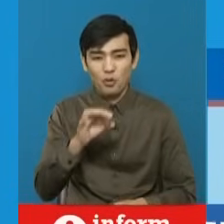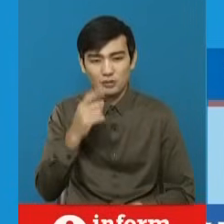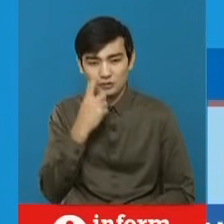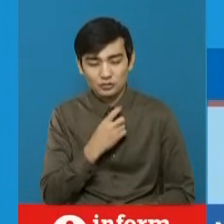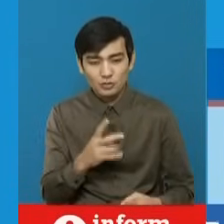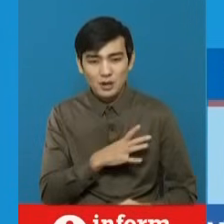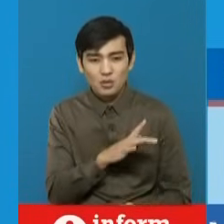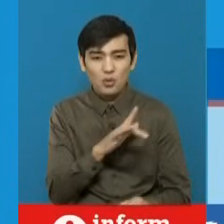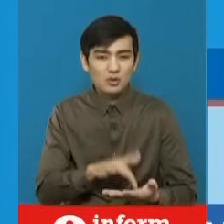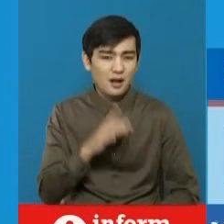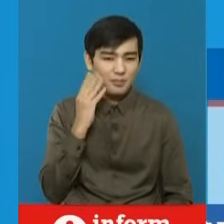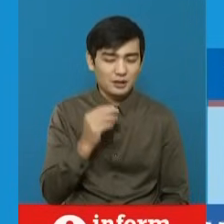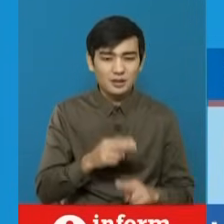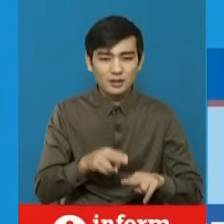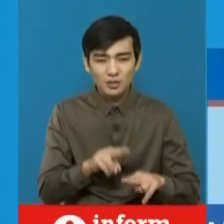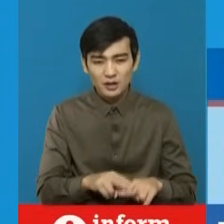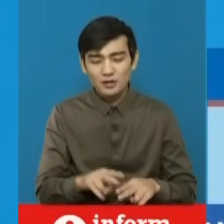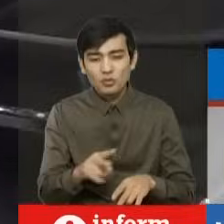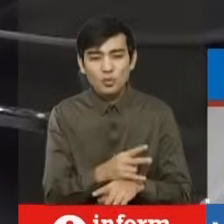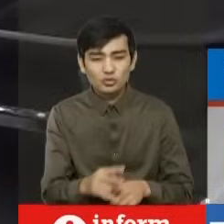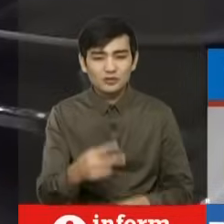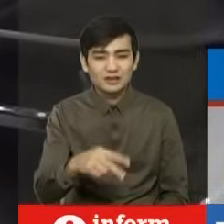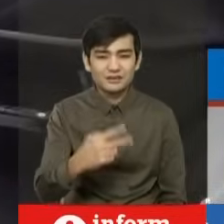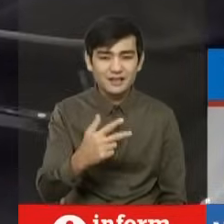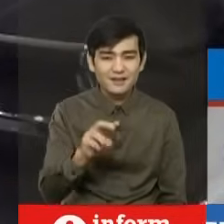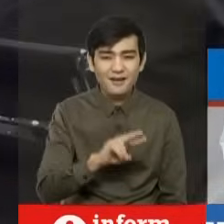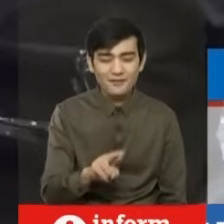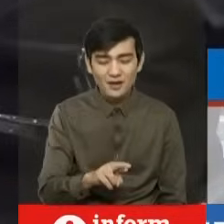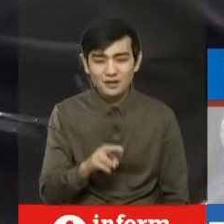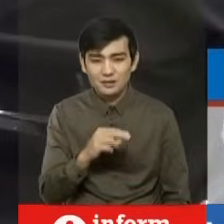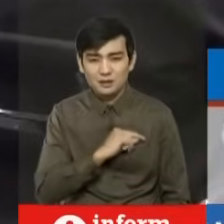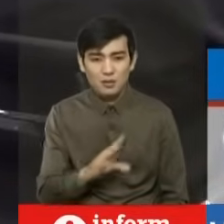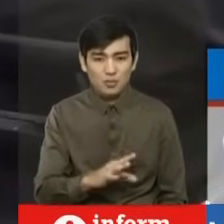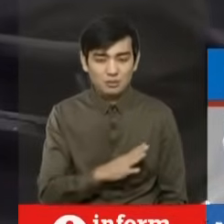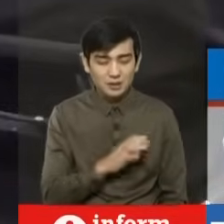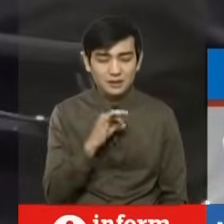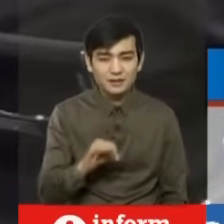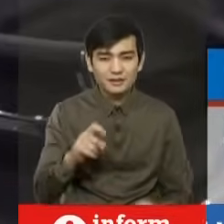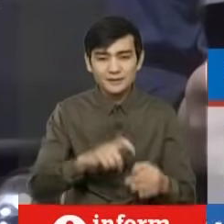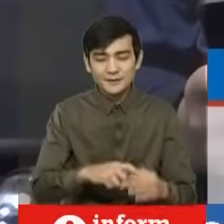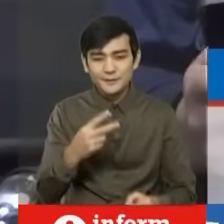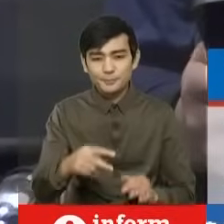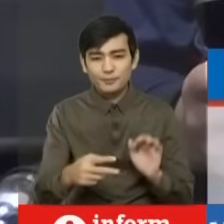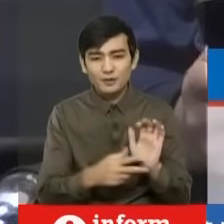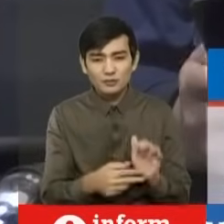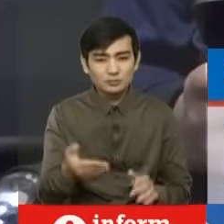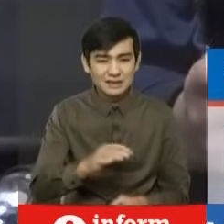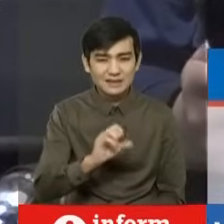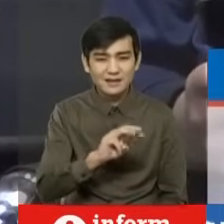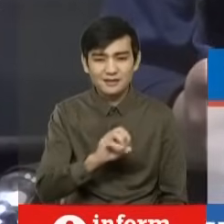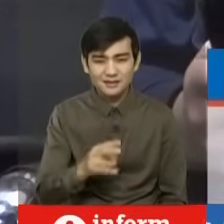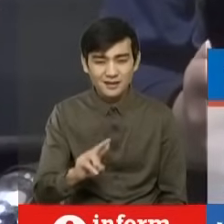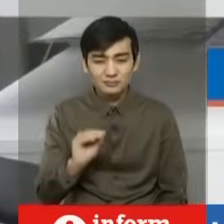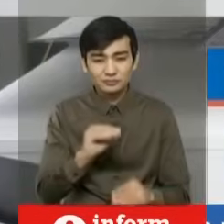города Алмааты которая в ночь на 23 января не сработала установка двадцати восьми сейсмо станций для дчс